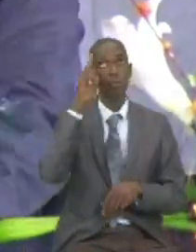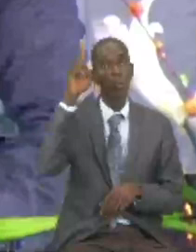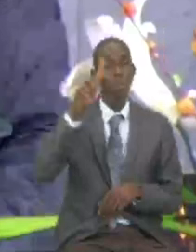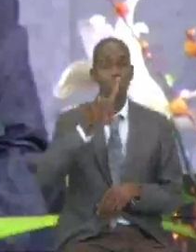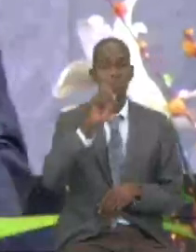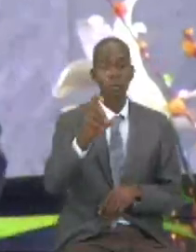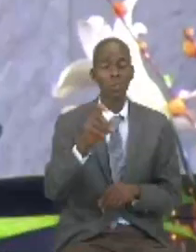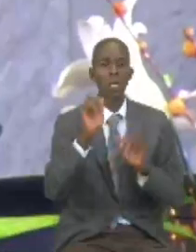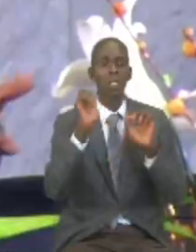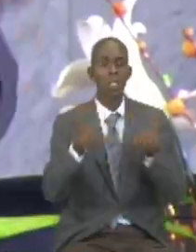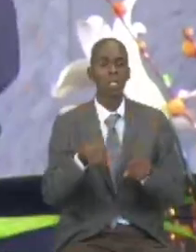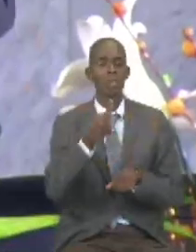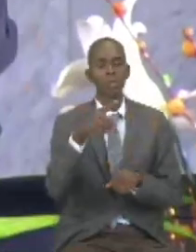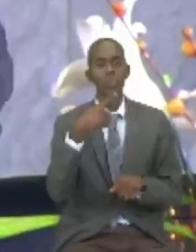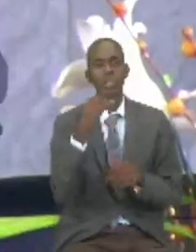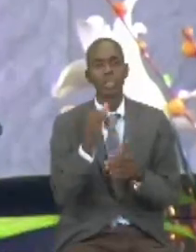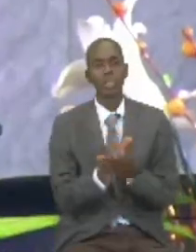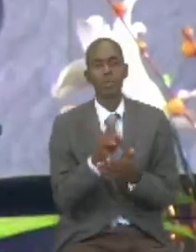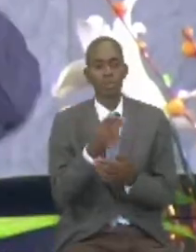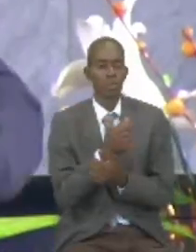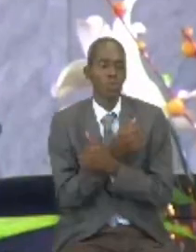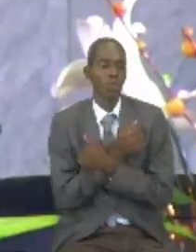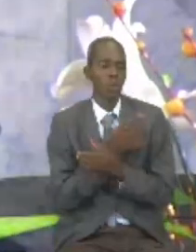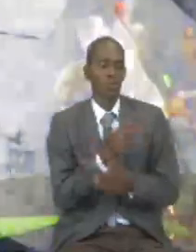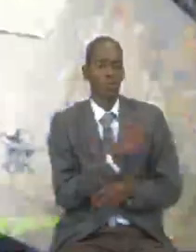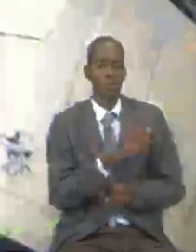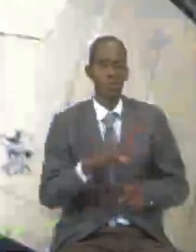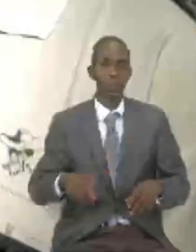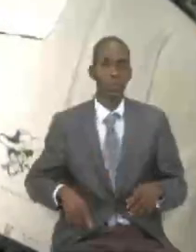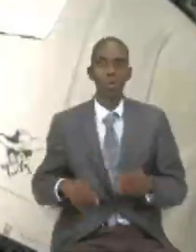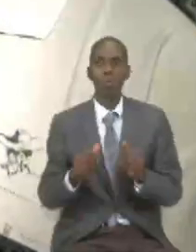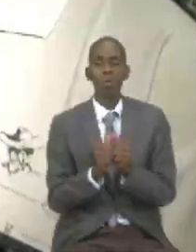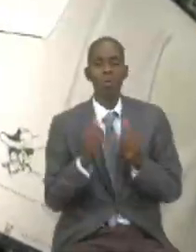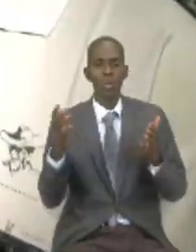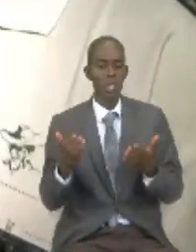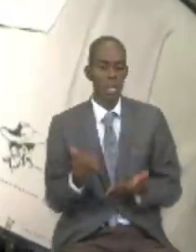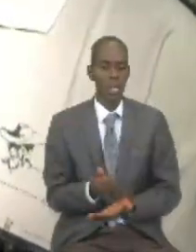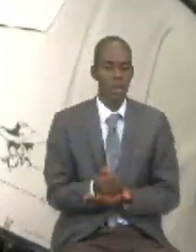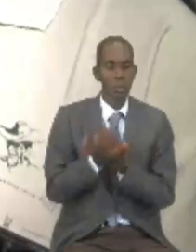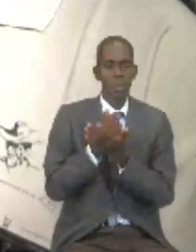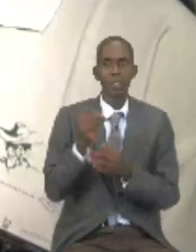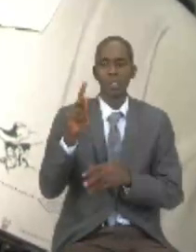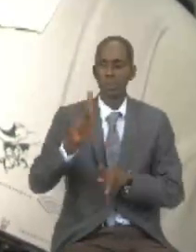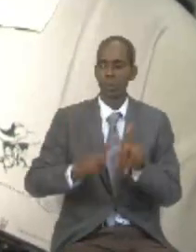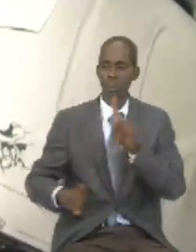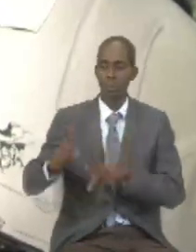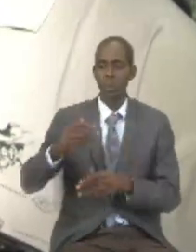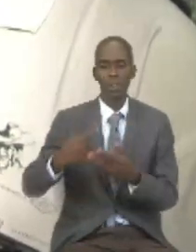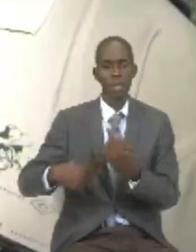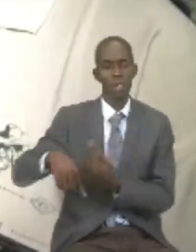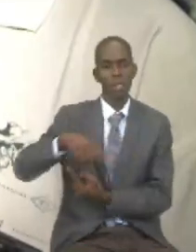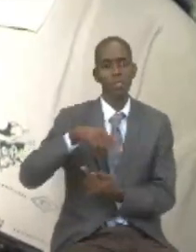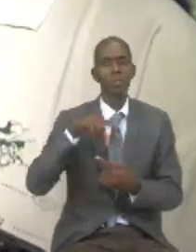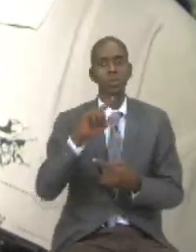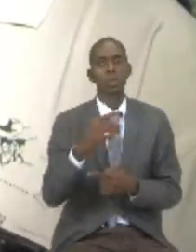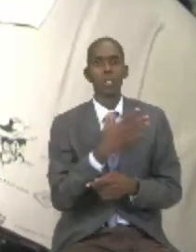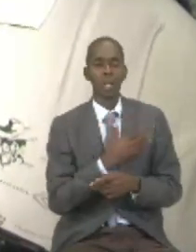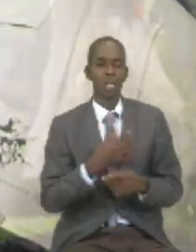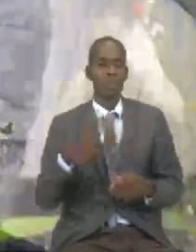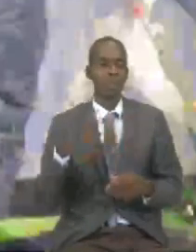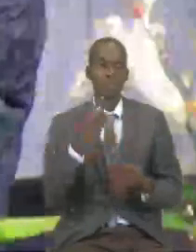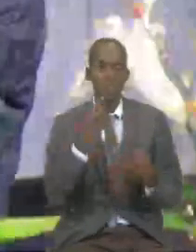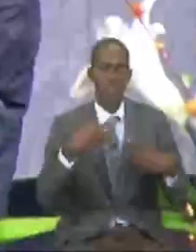5 ans? Peux-tu dire que tu aimes le Seigneur sans laisser le monde derrière toi en disant que les choses qui m'étaient un